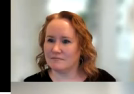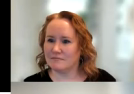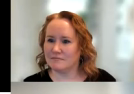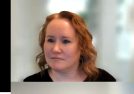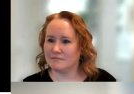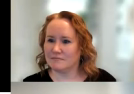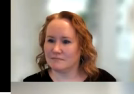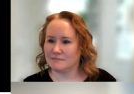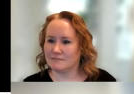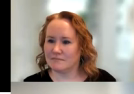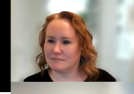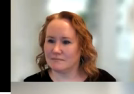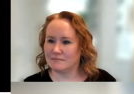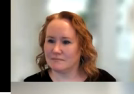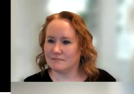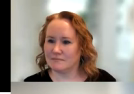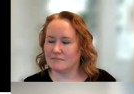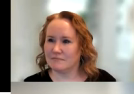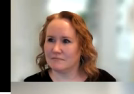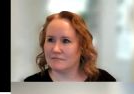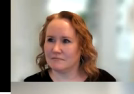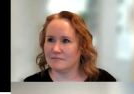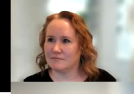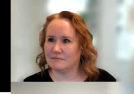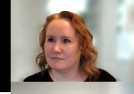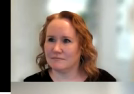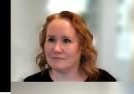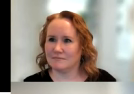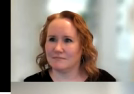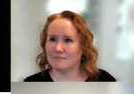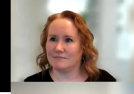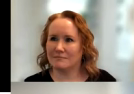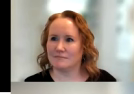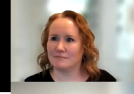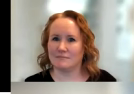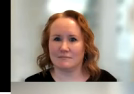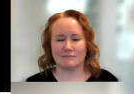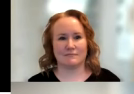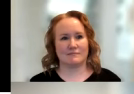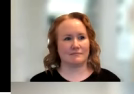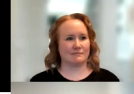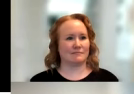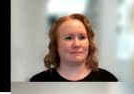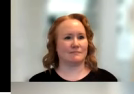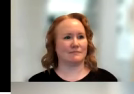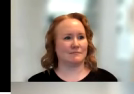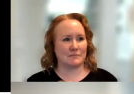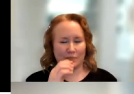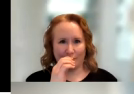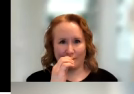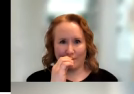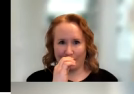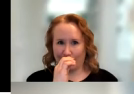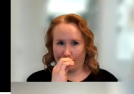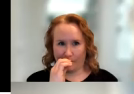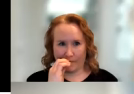en overordnet og grei innføring i tilgjengelighetsdirektivet fra vårt ståsted i alle fall. Kan jeg starte